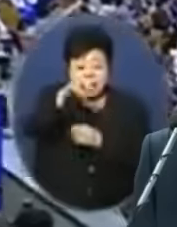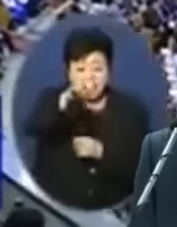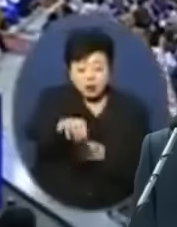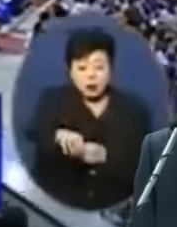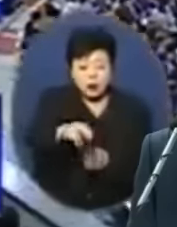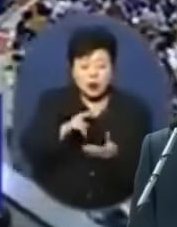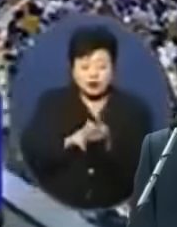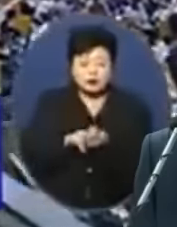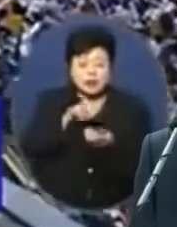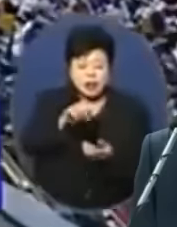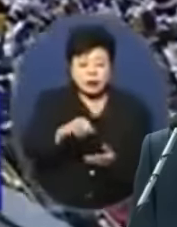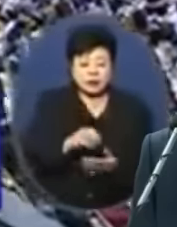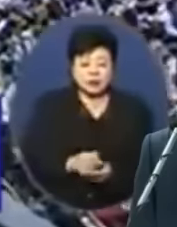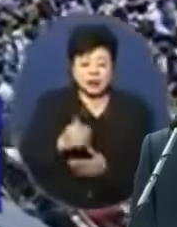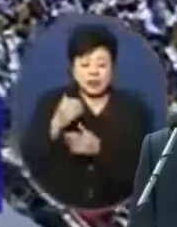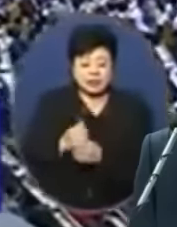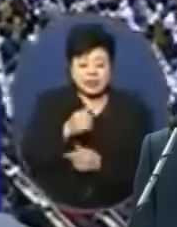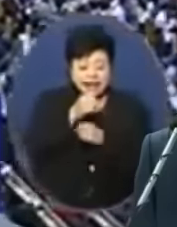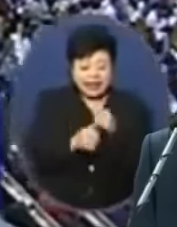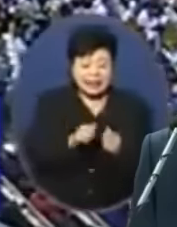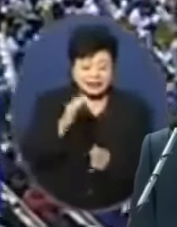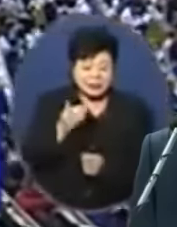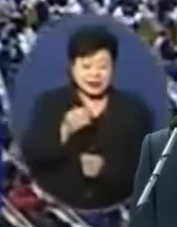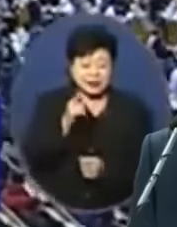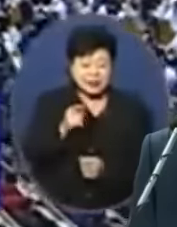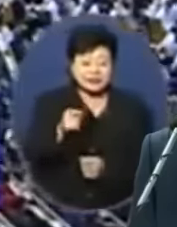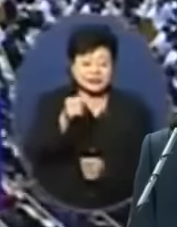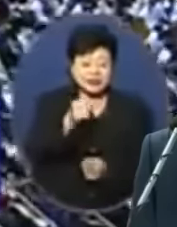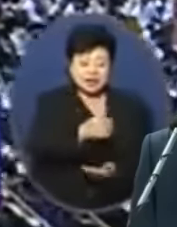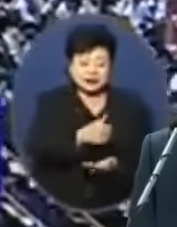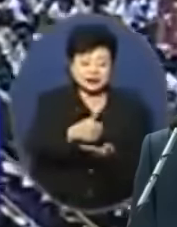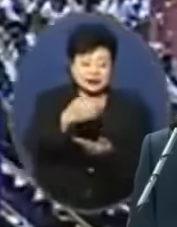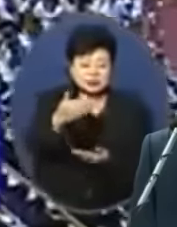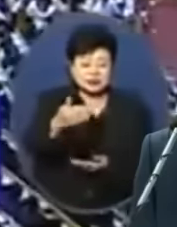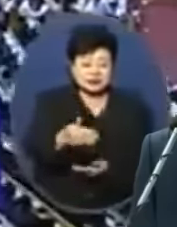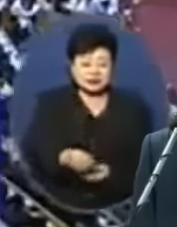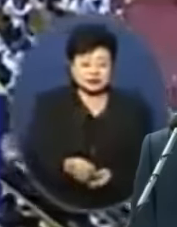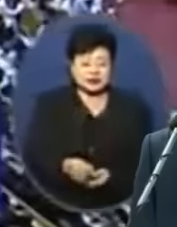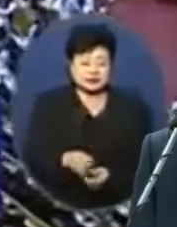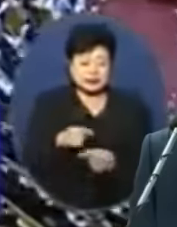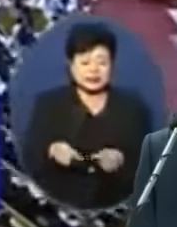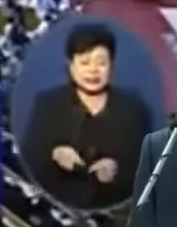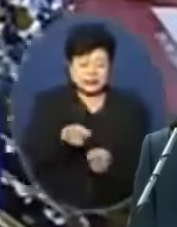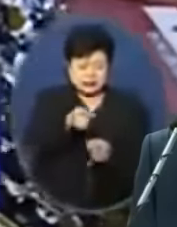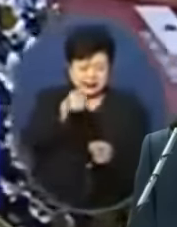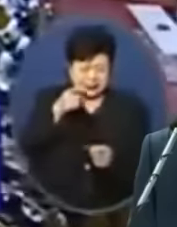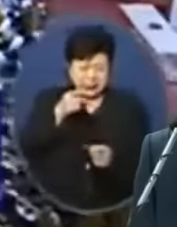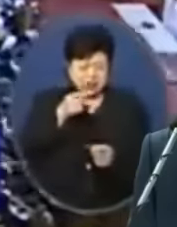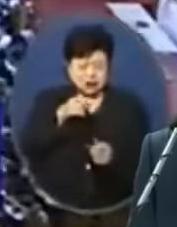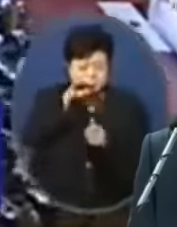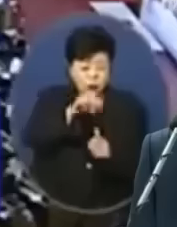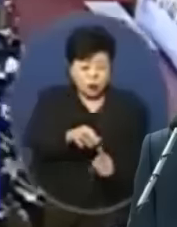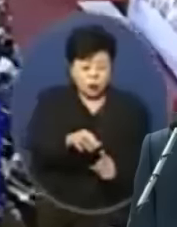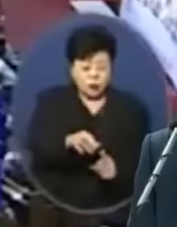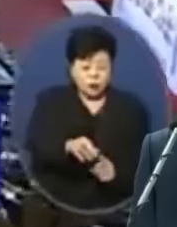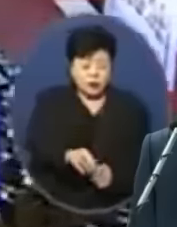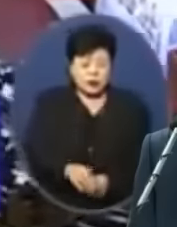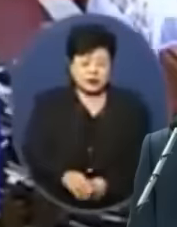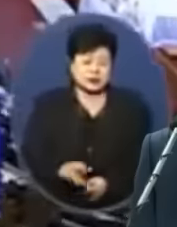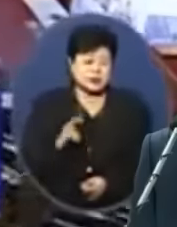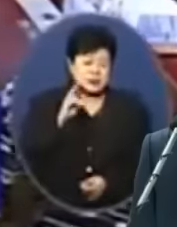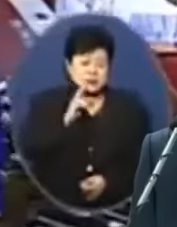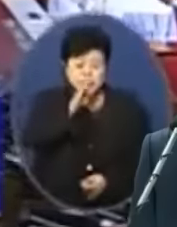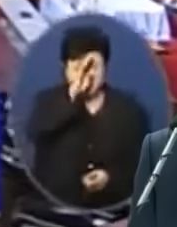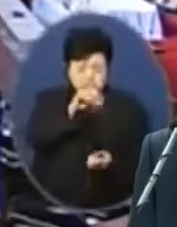나의 요새요 내가 의뢰하는 하나님이라 하리니 이는 그가 너를 새 사냥꾼의 올무에서와 심한 전염병에서